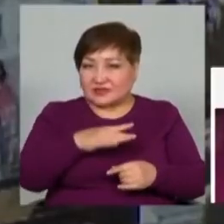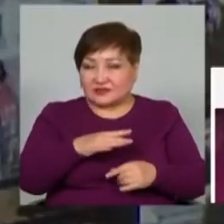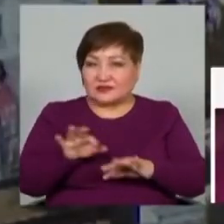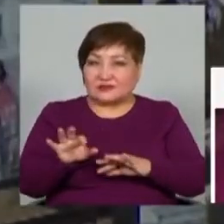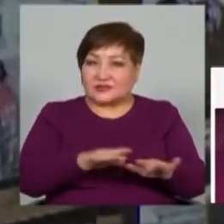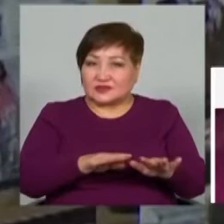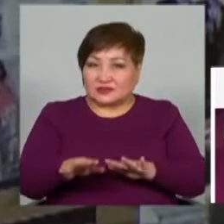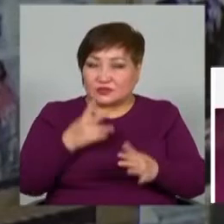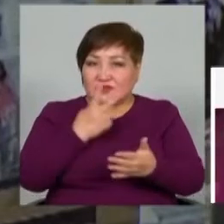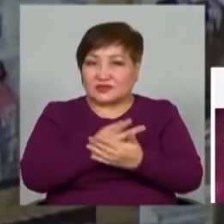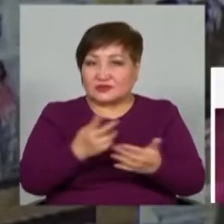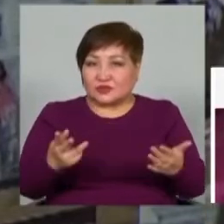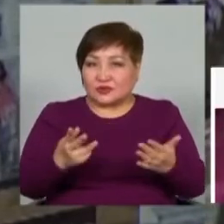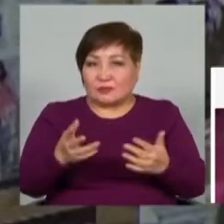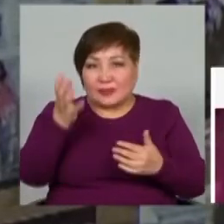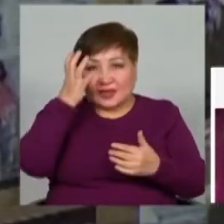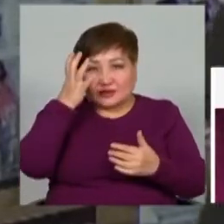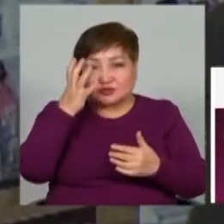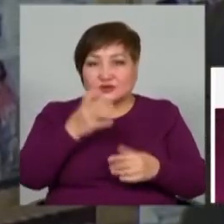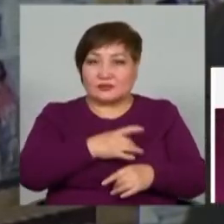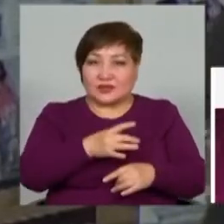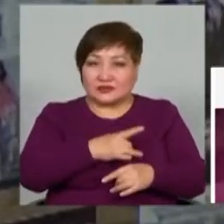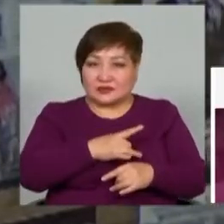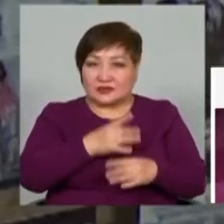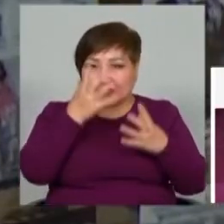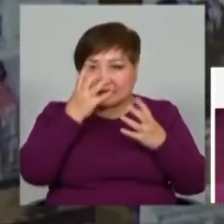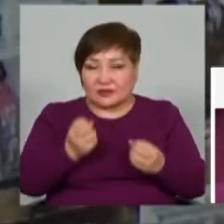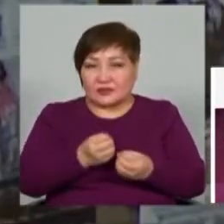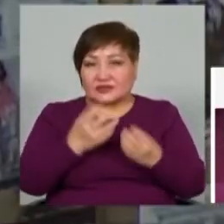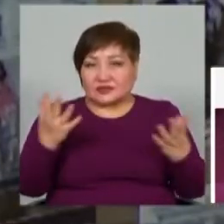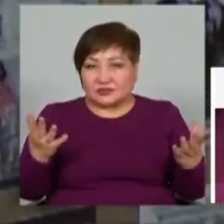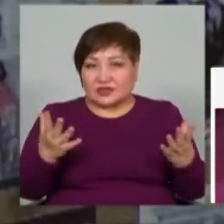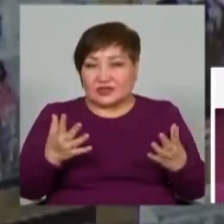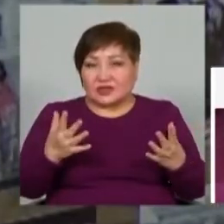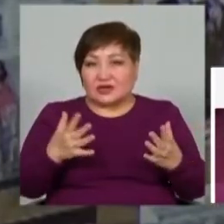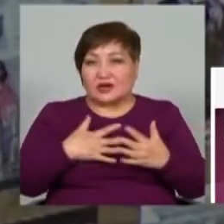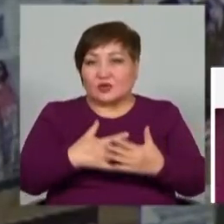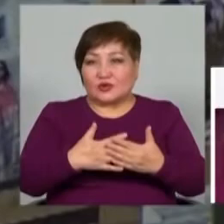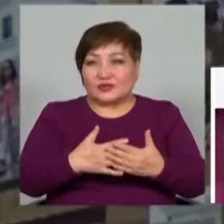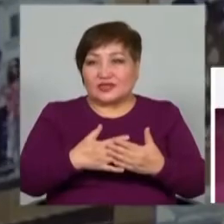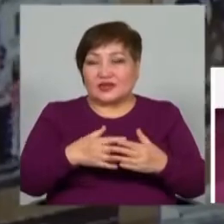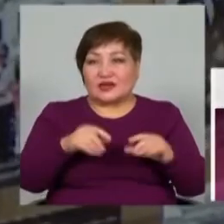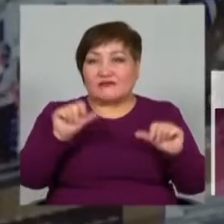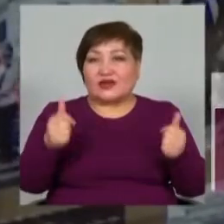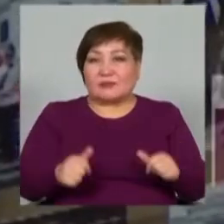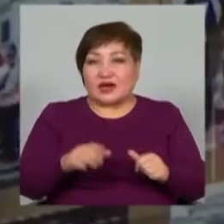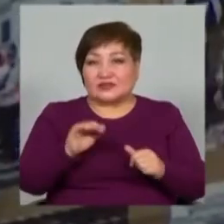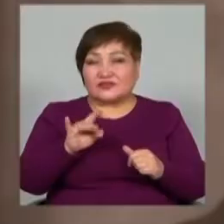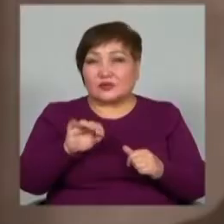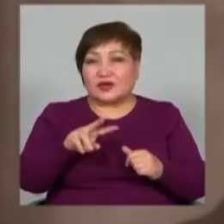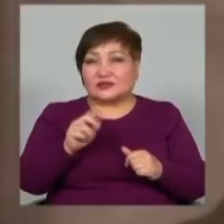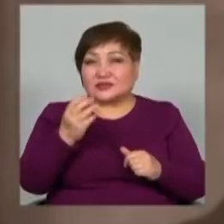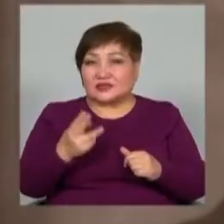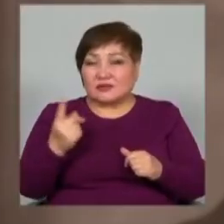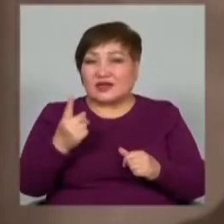пен қараның, қараңғы мен жарықтың, қоғамдық формациялардың, жаңағы бір әулеттің жағдайын, бір әулеттің тағдырын алып